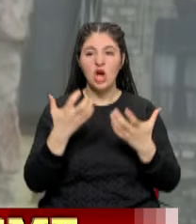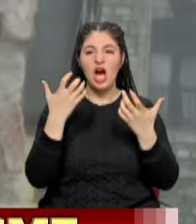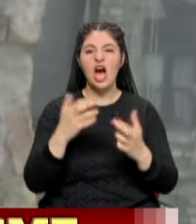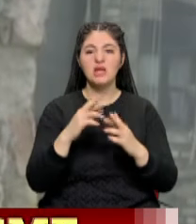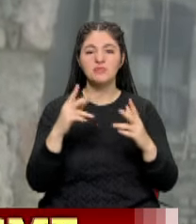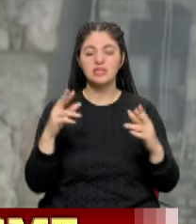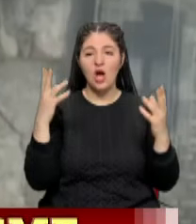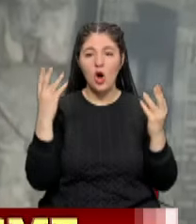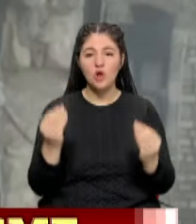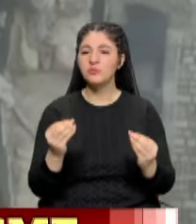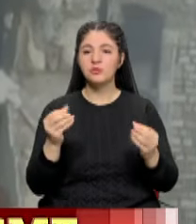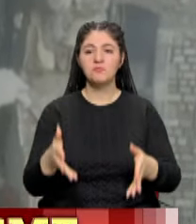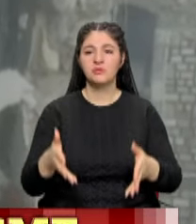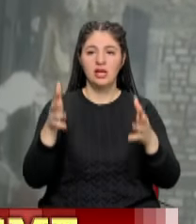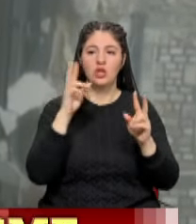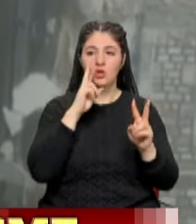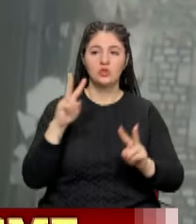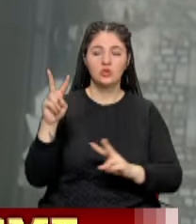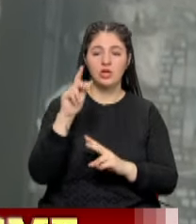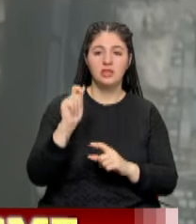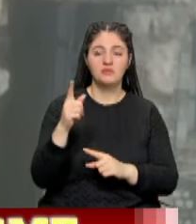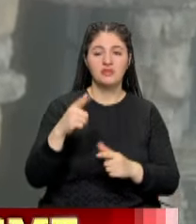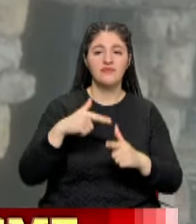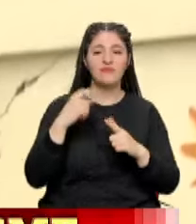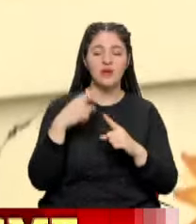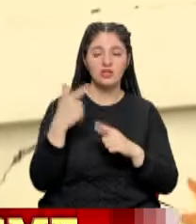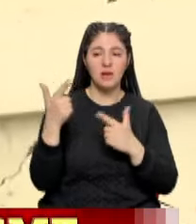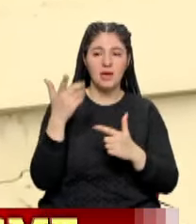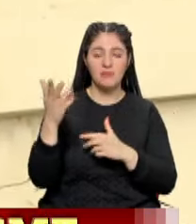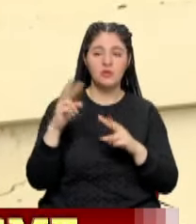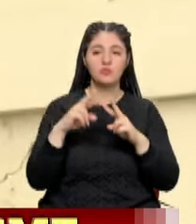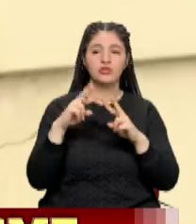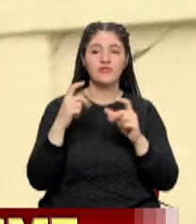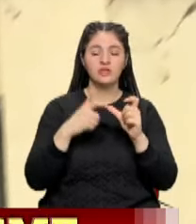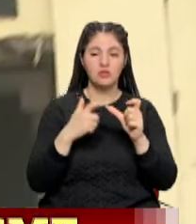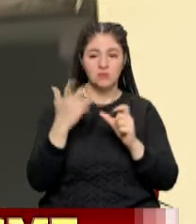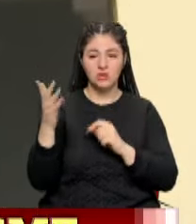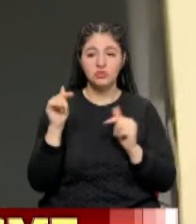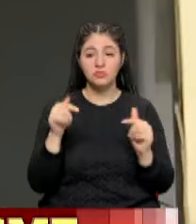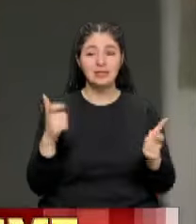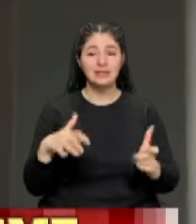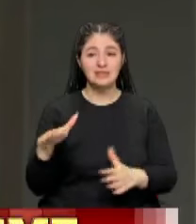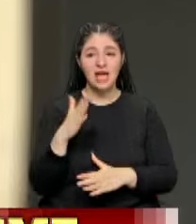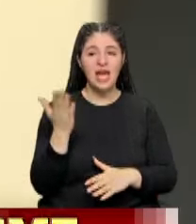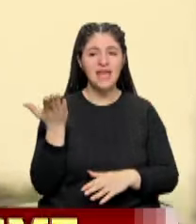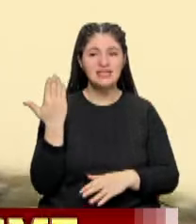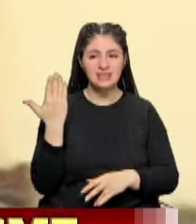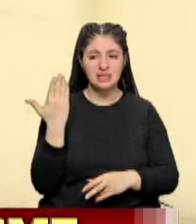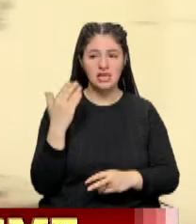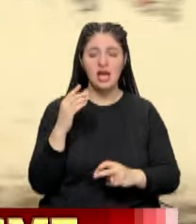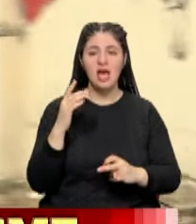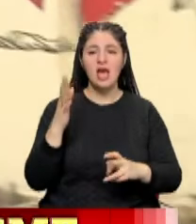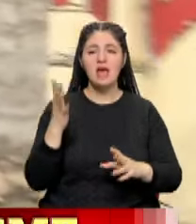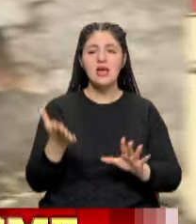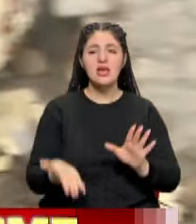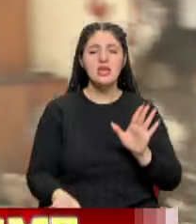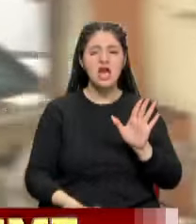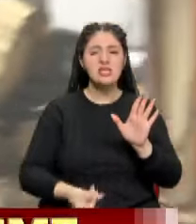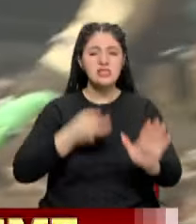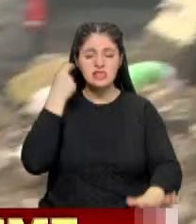almış binaları da şöyle bir göstersin Fox kameramanı Mustafa Soybaş. Burası eski, antik de